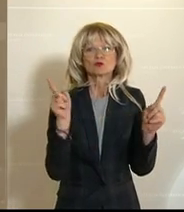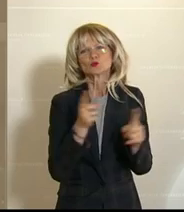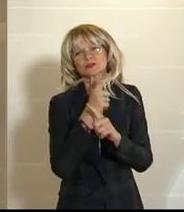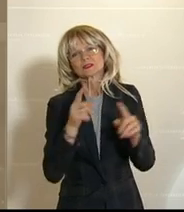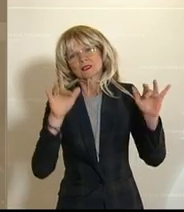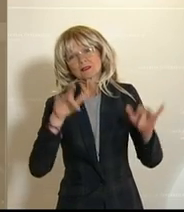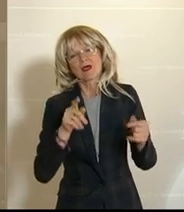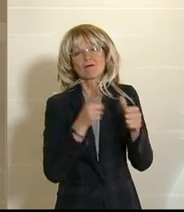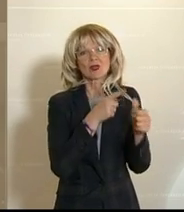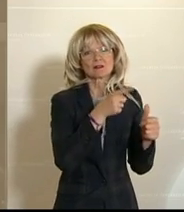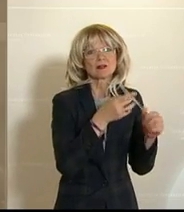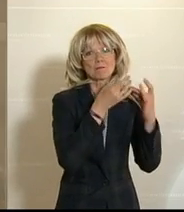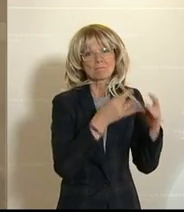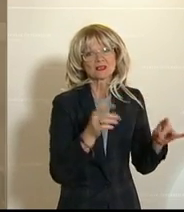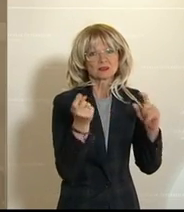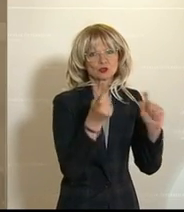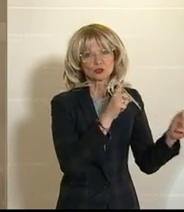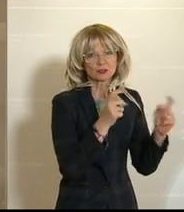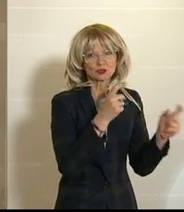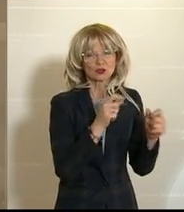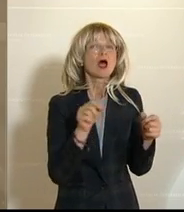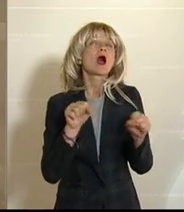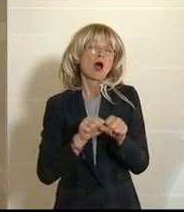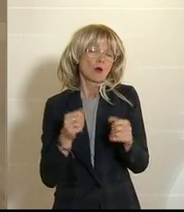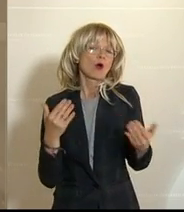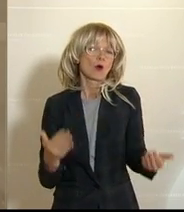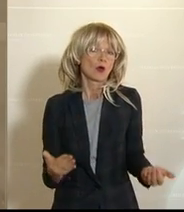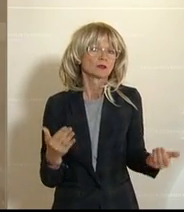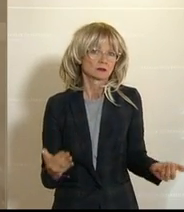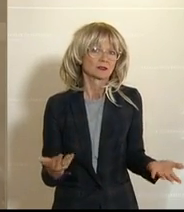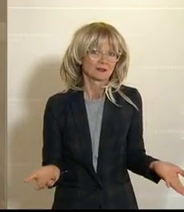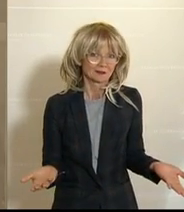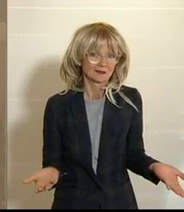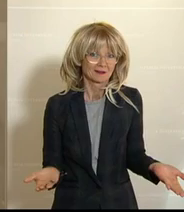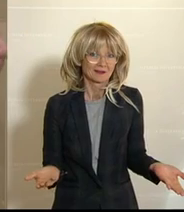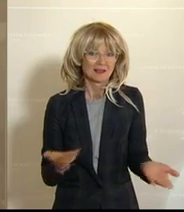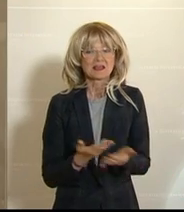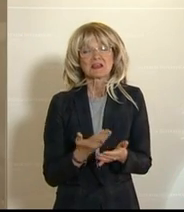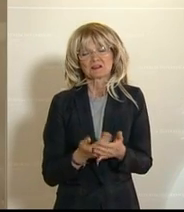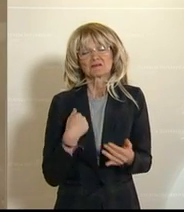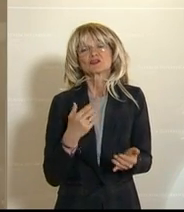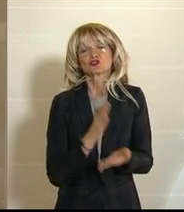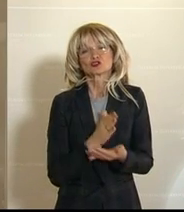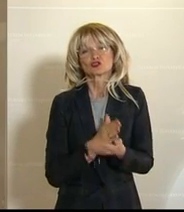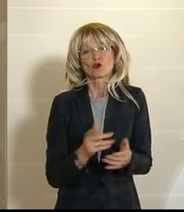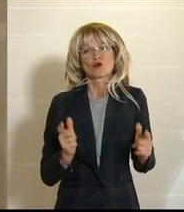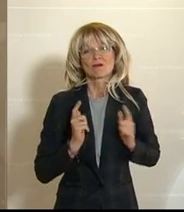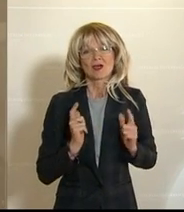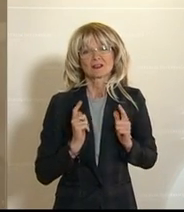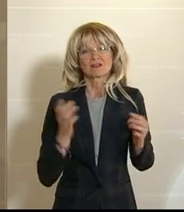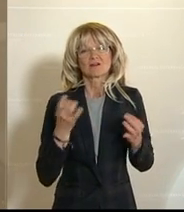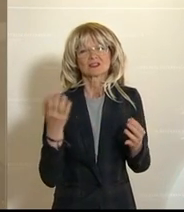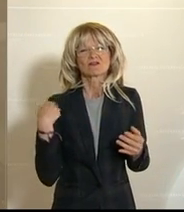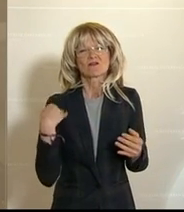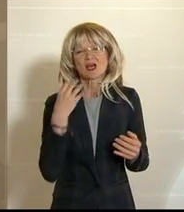auch heute. Und insbesondere war es ja auch zu erwarten, dass die Beschlüsse vom September 2019 hier auch wieder